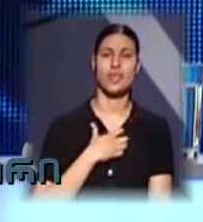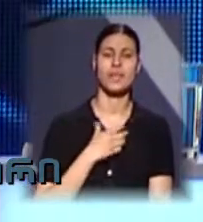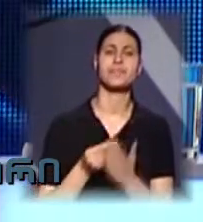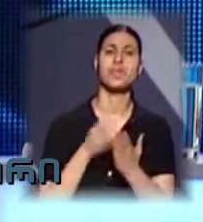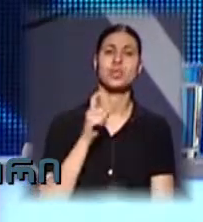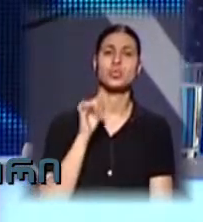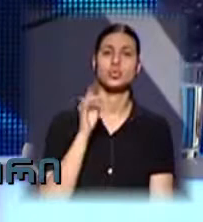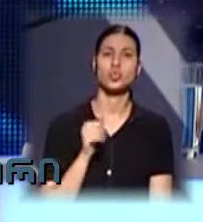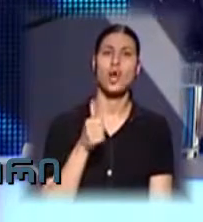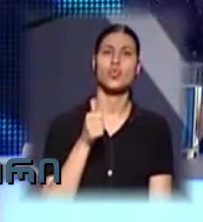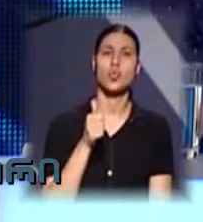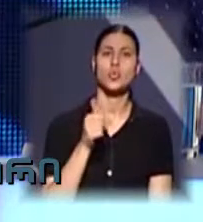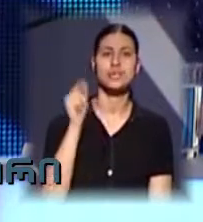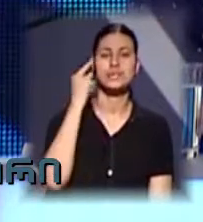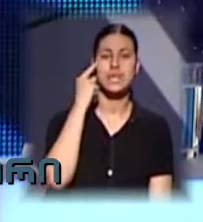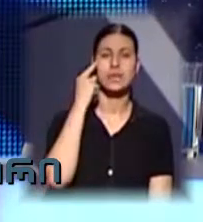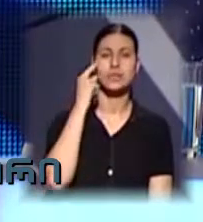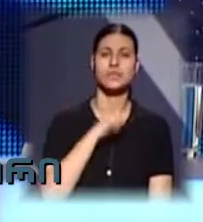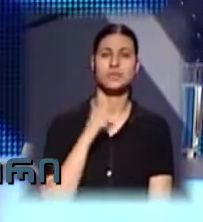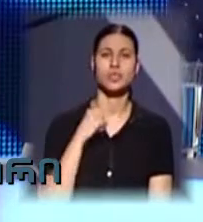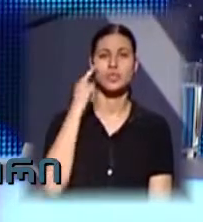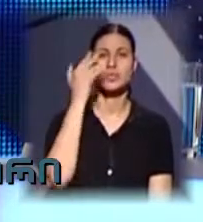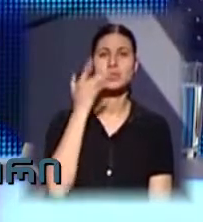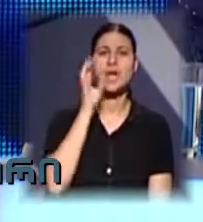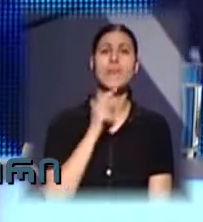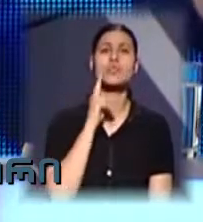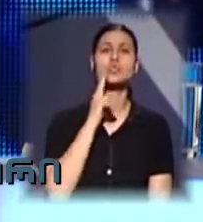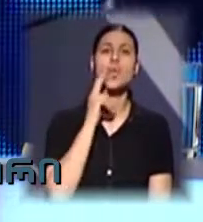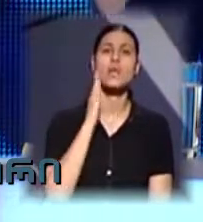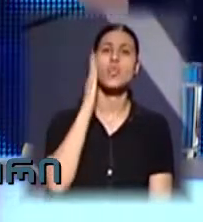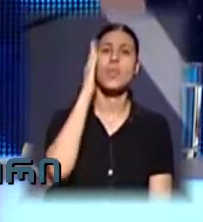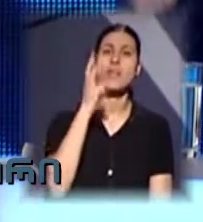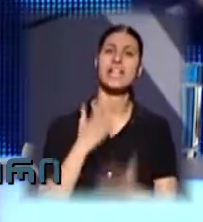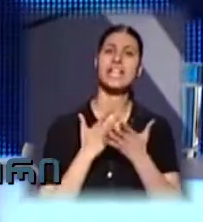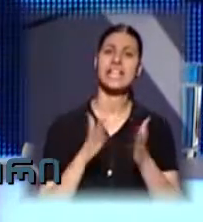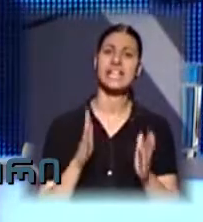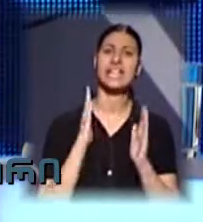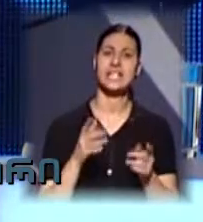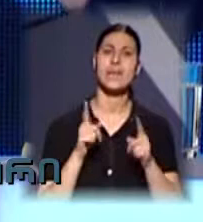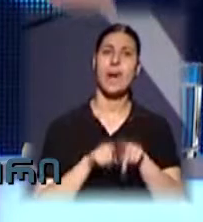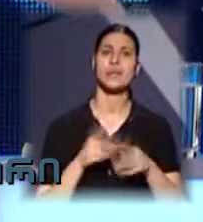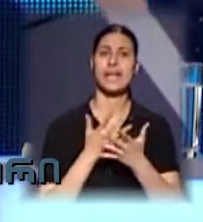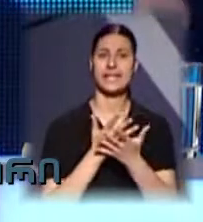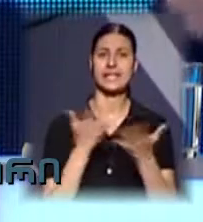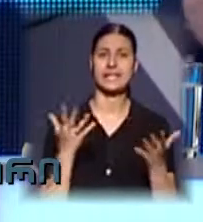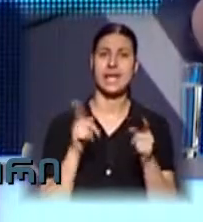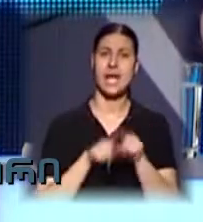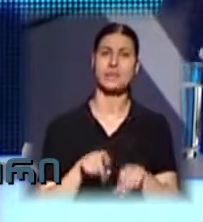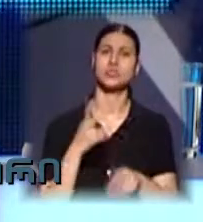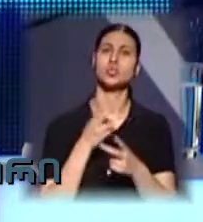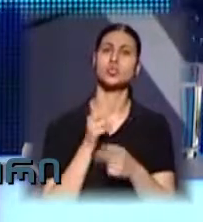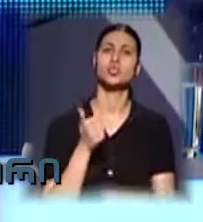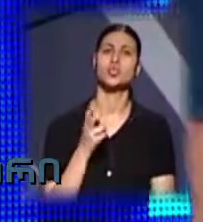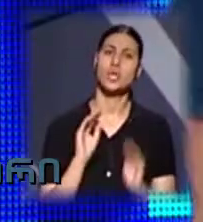ზურაბ, როგორი წარმოგიდგენიათ თბილისის მომავალი ზოოპარკი? ეს იქნება უფრო ღია ესეთი ვოლიერები და გახსნილი და ესეთი სივრცე